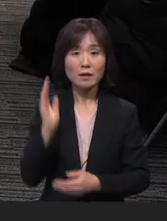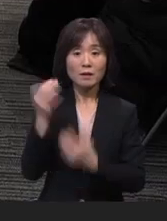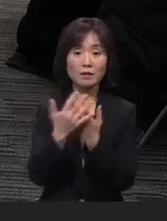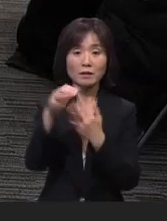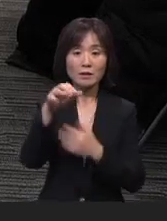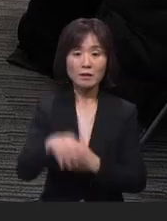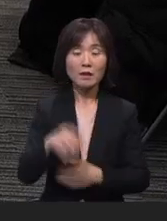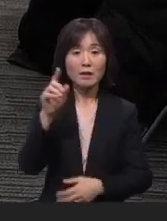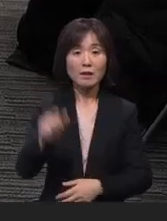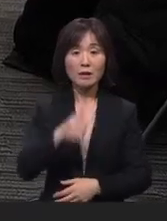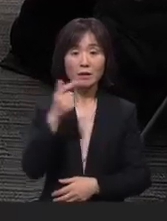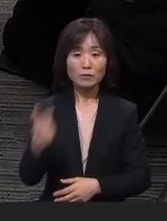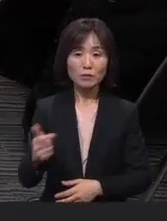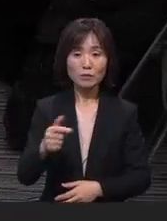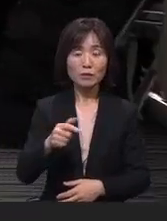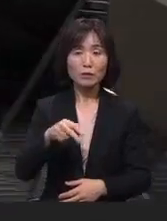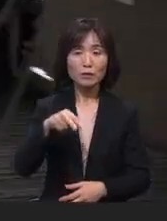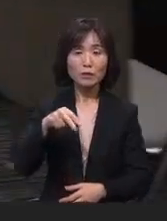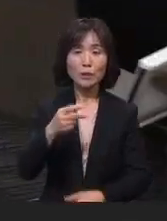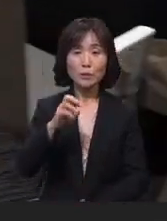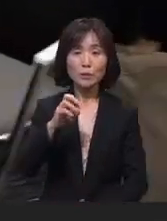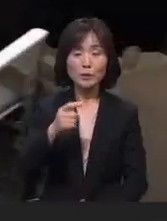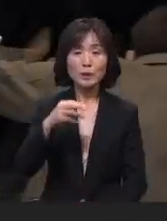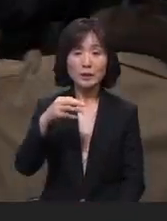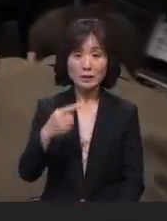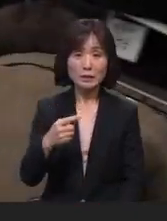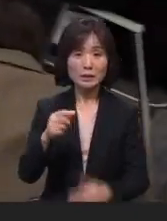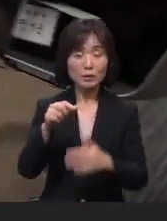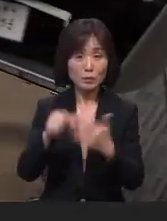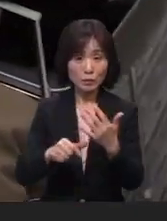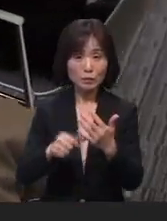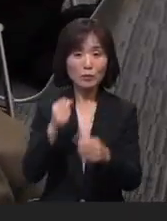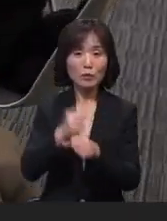강당에서는 일일 소프트웨어 겨울 캠프가 한창이었는데요.